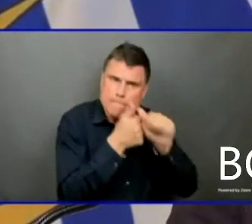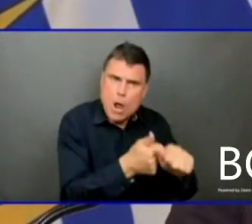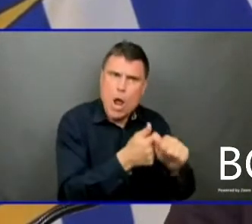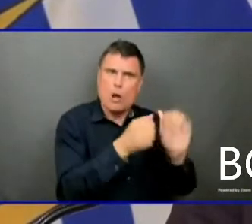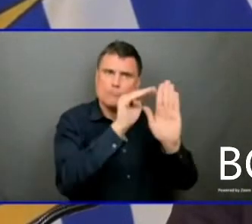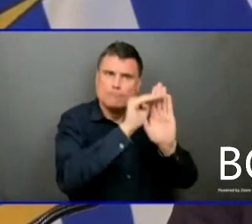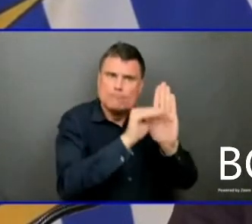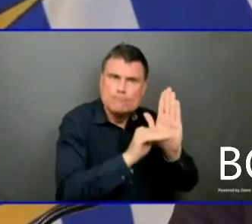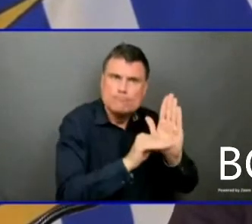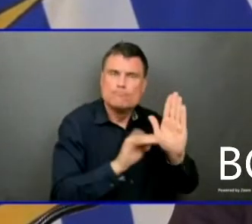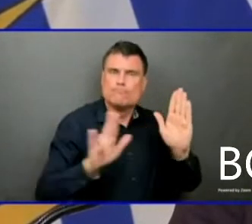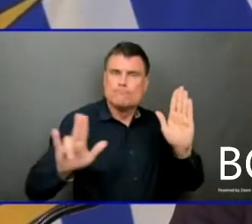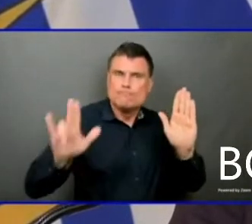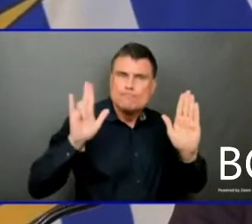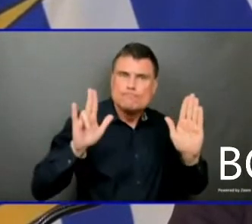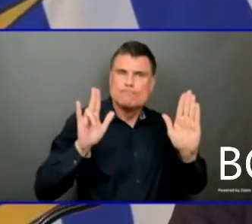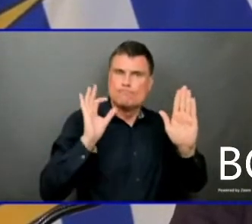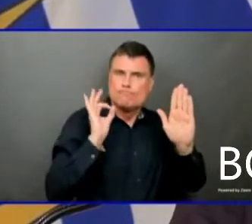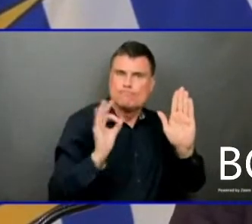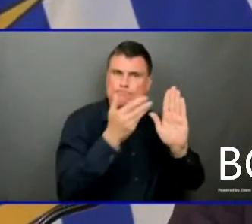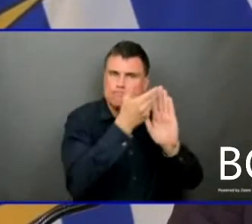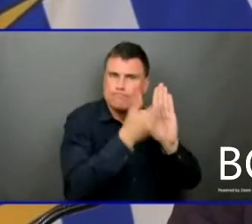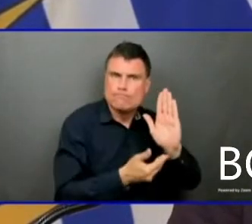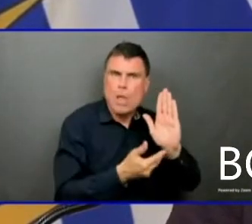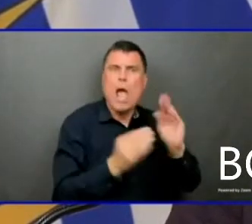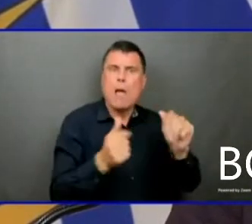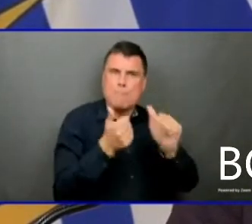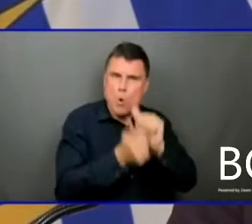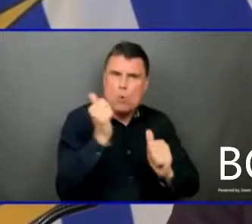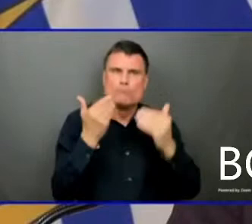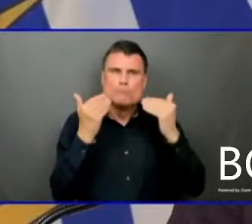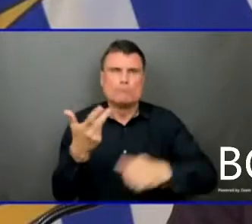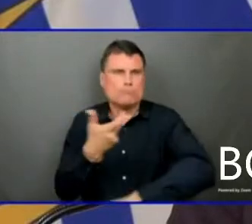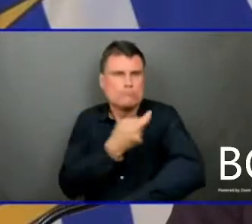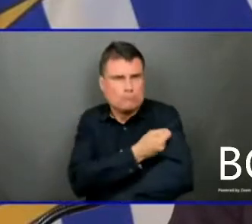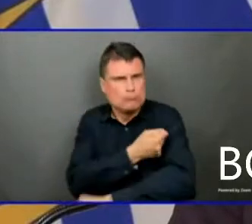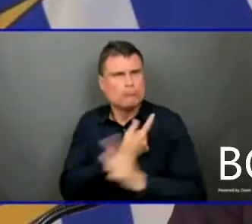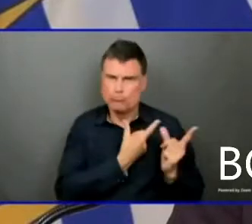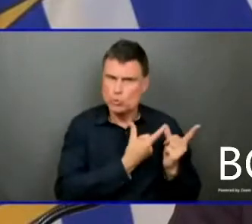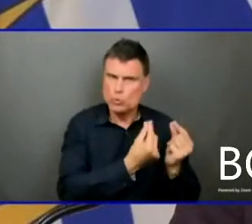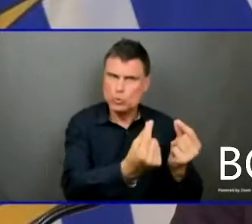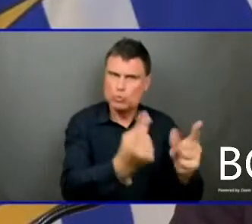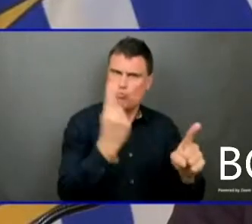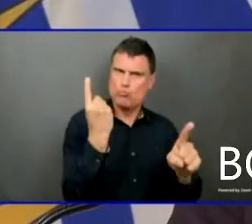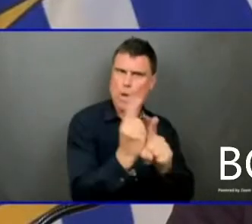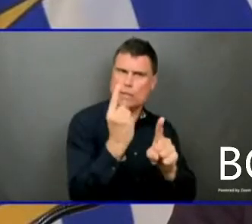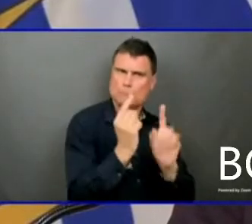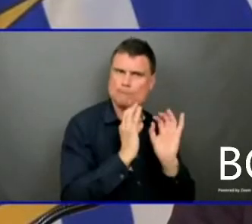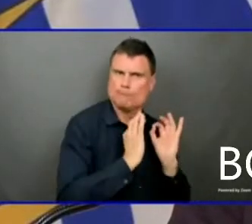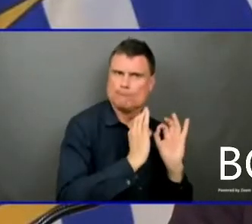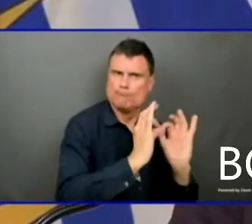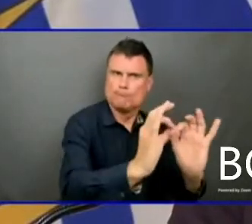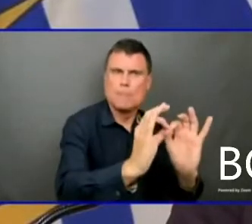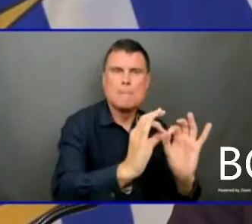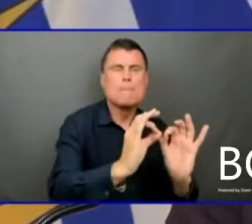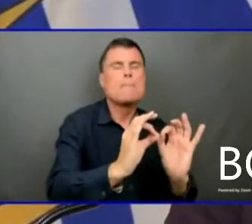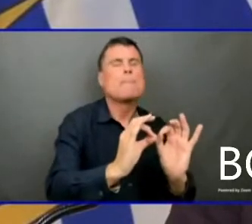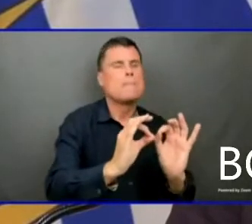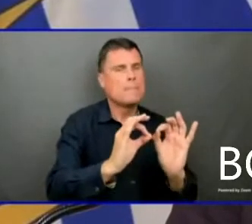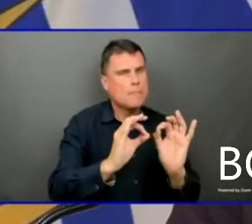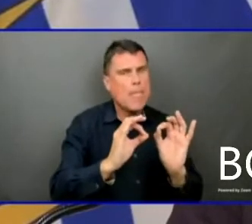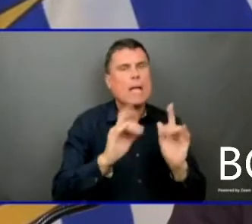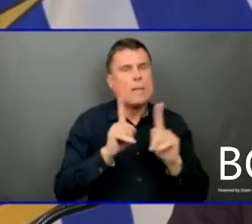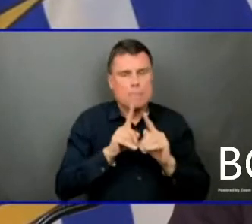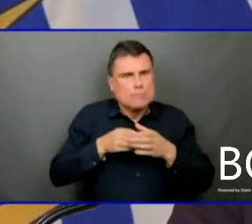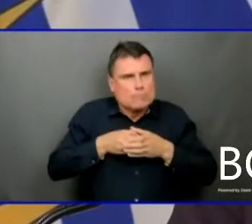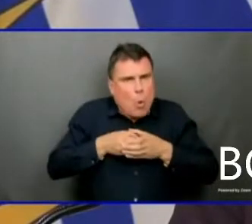家做正确的事啊。我们大家都知道什么是正确的啊，就是等在当地啊，在